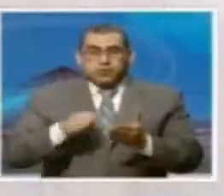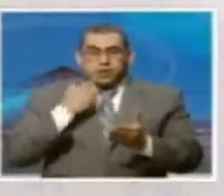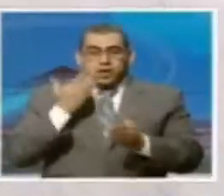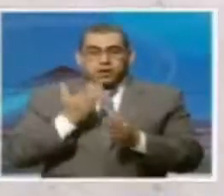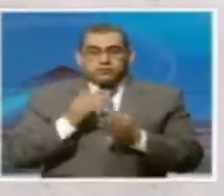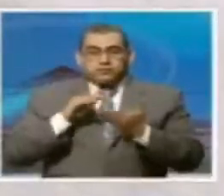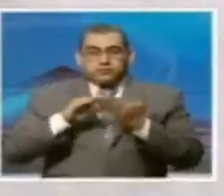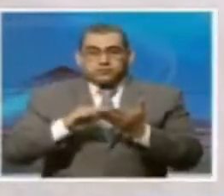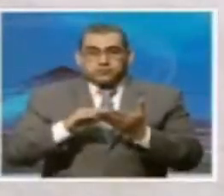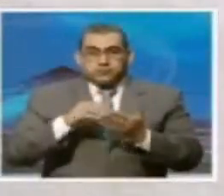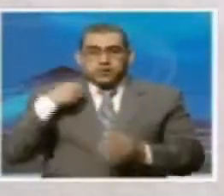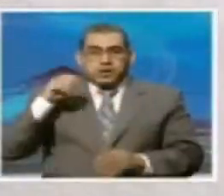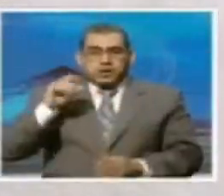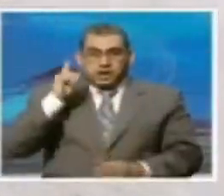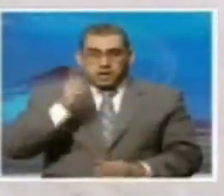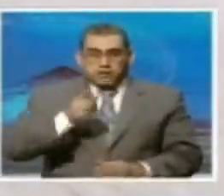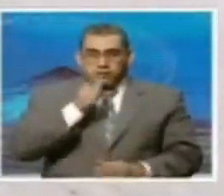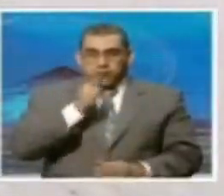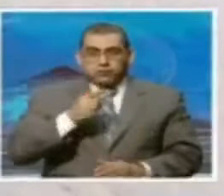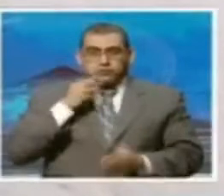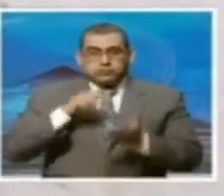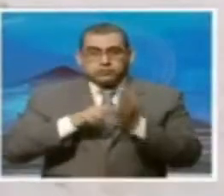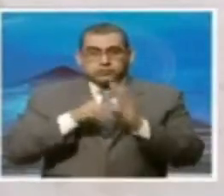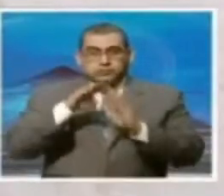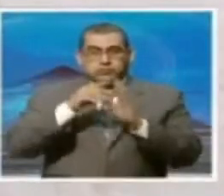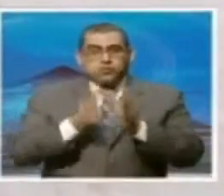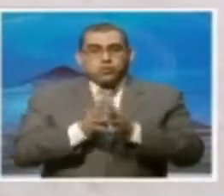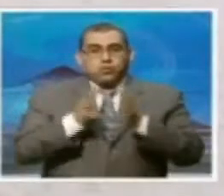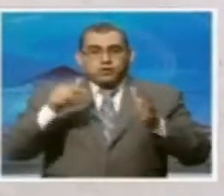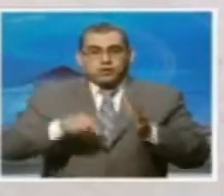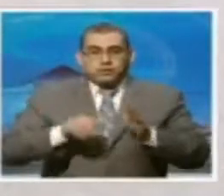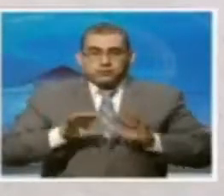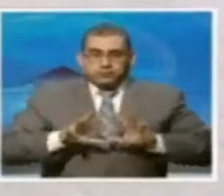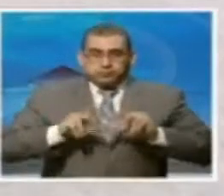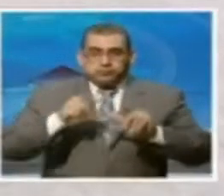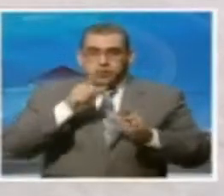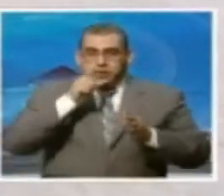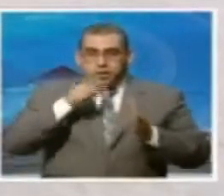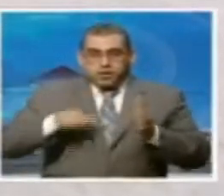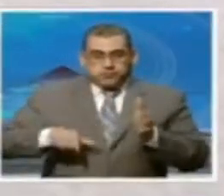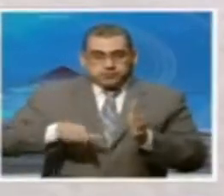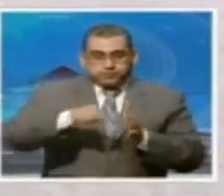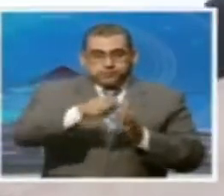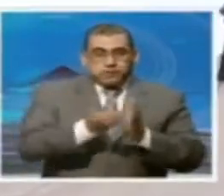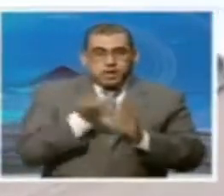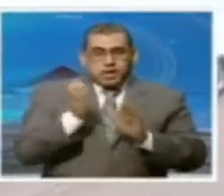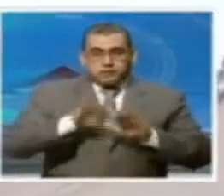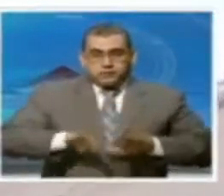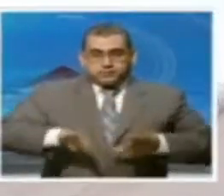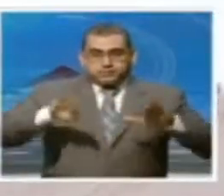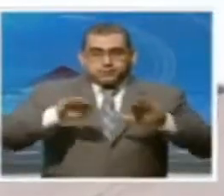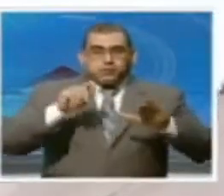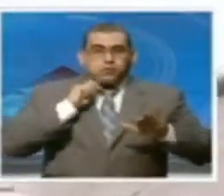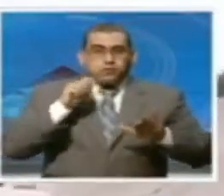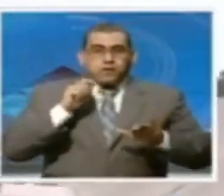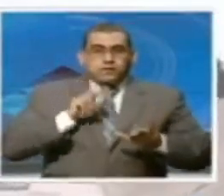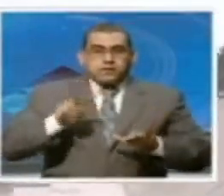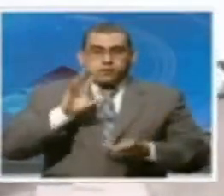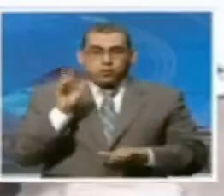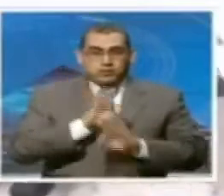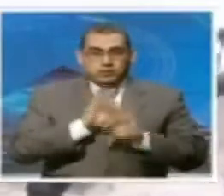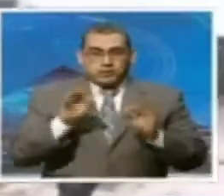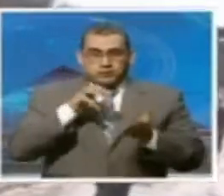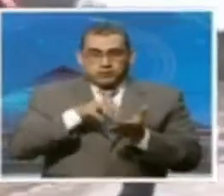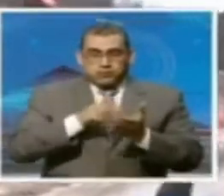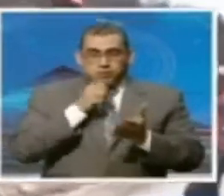ذلك وجه الرئيس عبد الفتاح السيسي بالتوسع في تأهيل وتبطين الترع على مستوى محافظات الجمهورية ومن